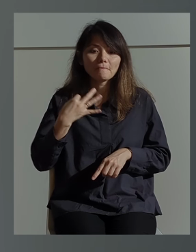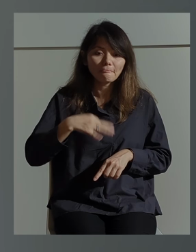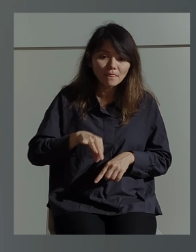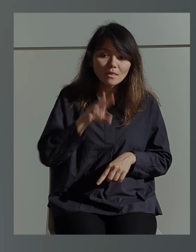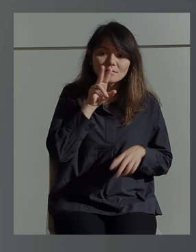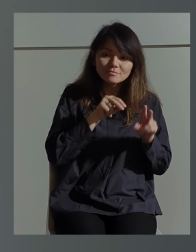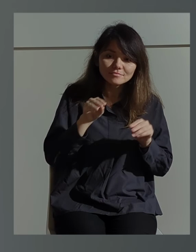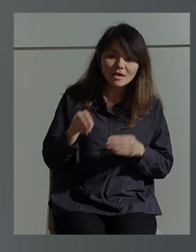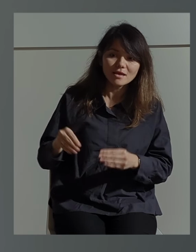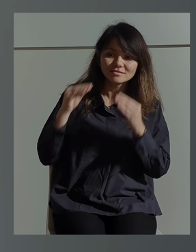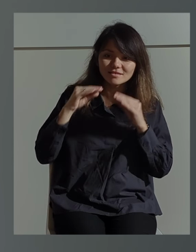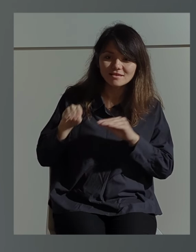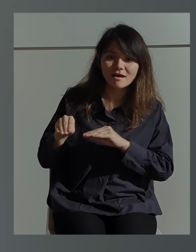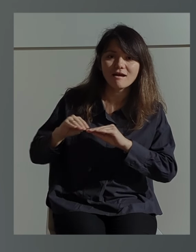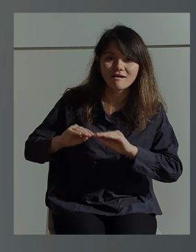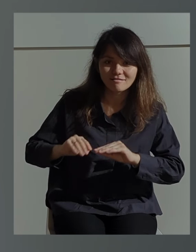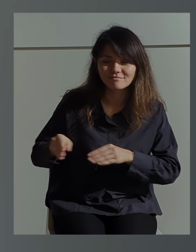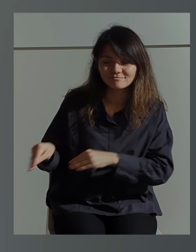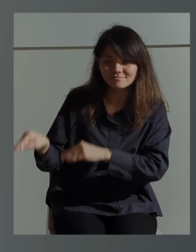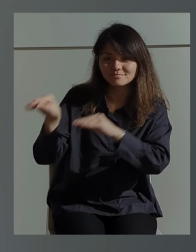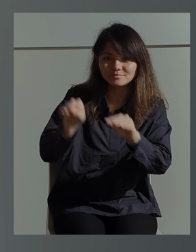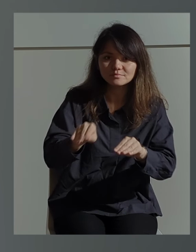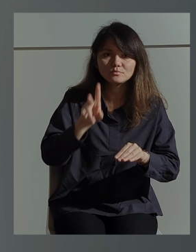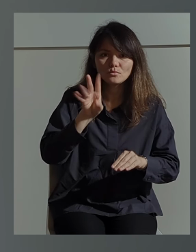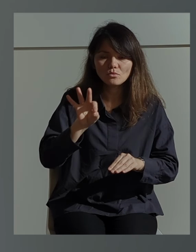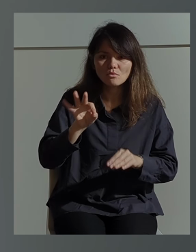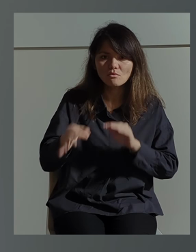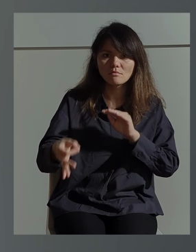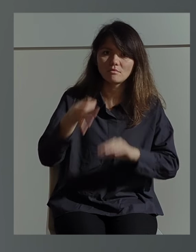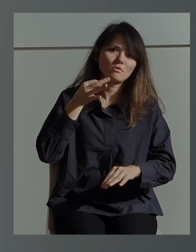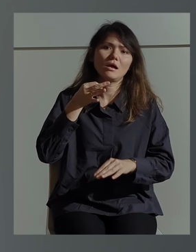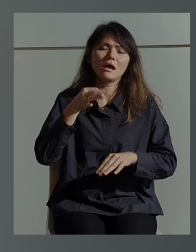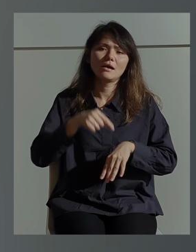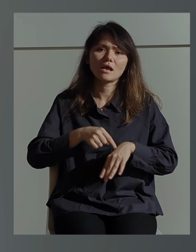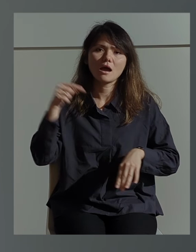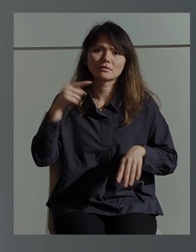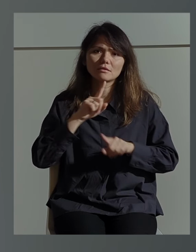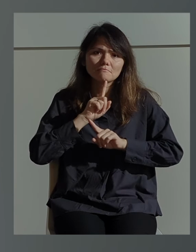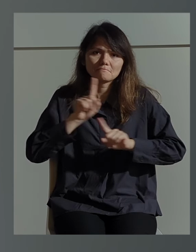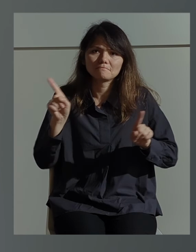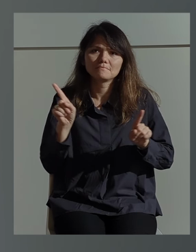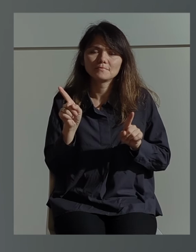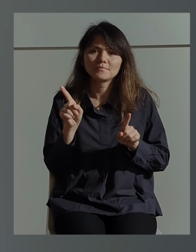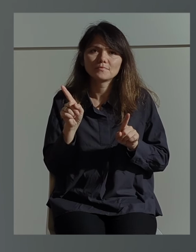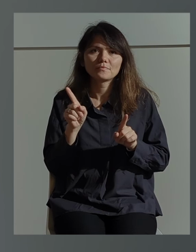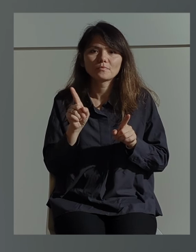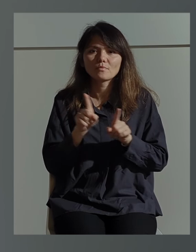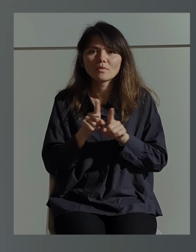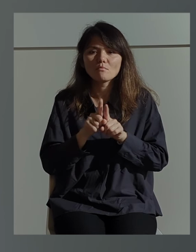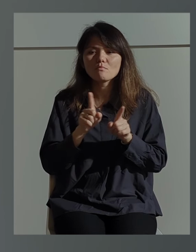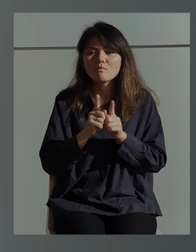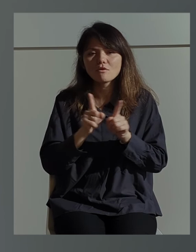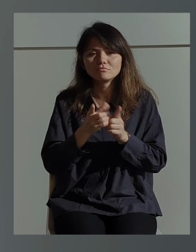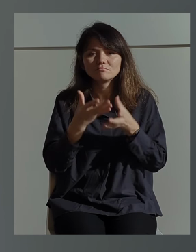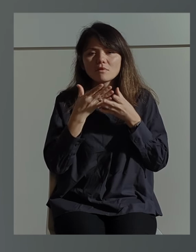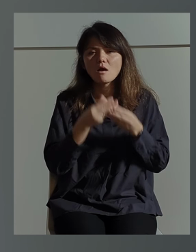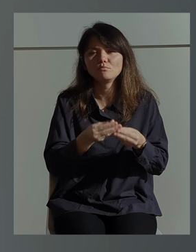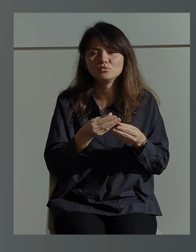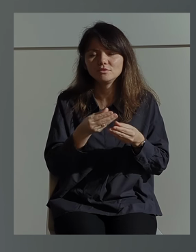одеялом а в результате получает вот такую странную реакцию это какие-то своего рода абьюзивные отношения если говорить